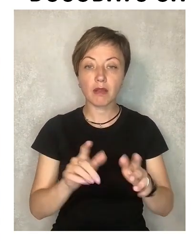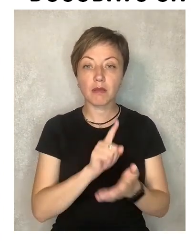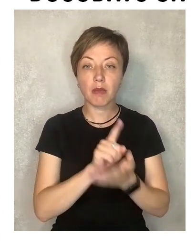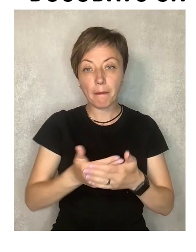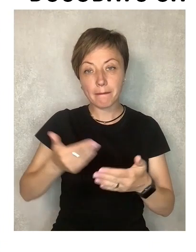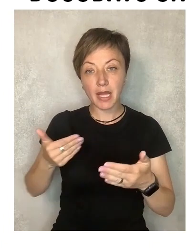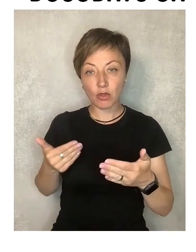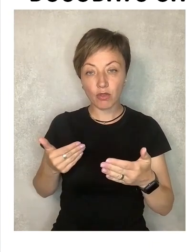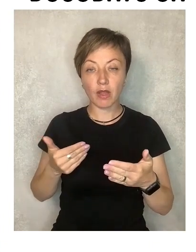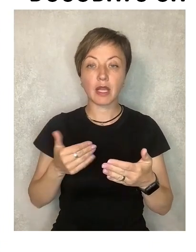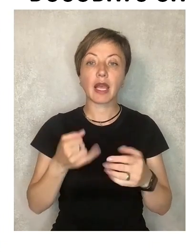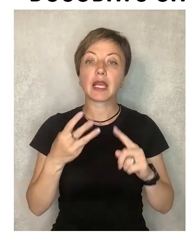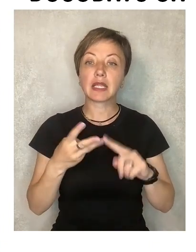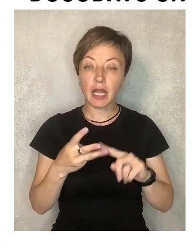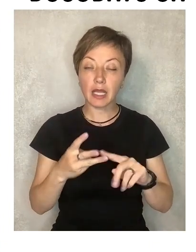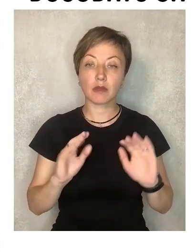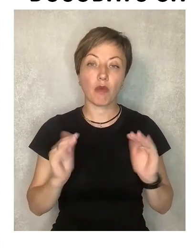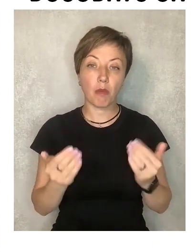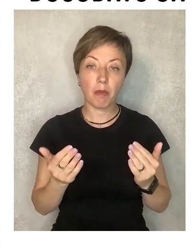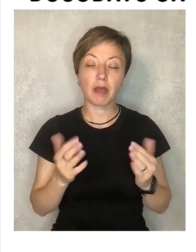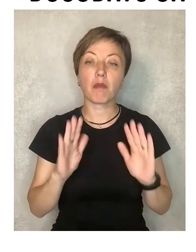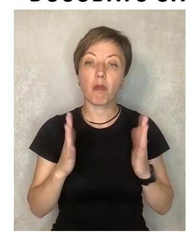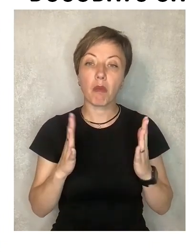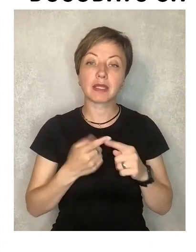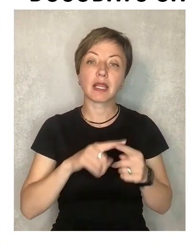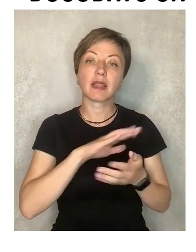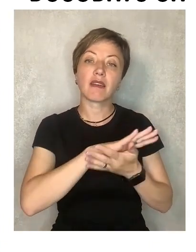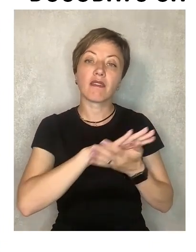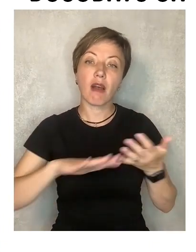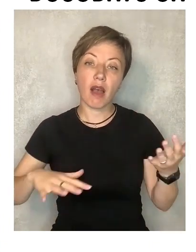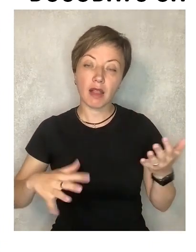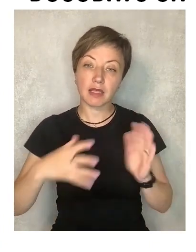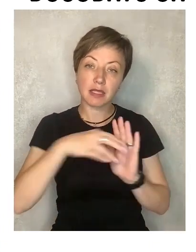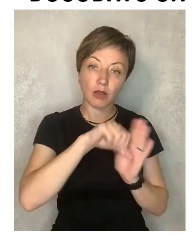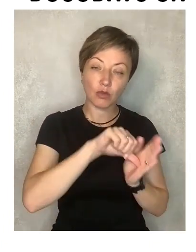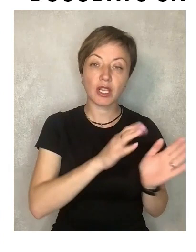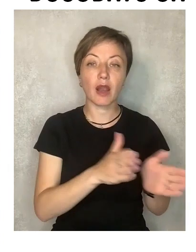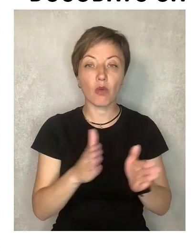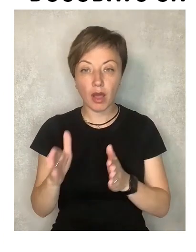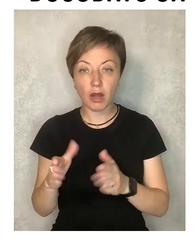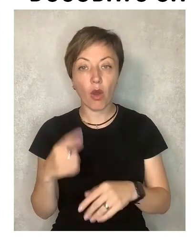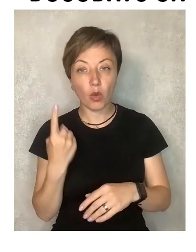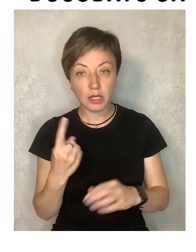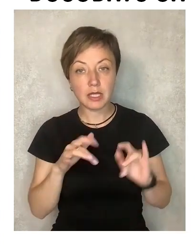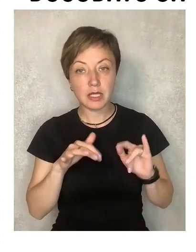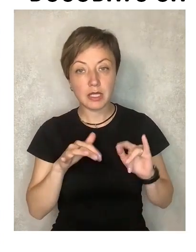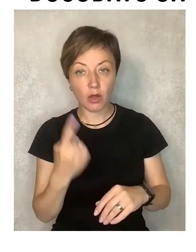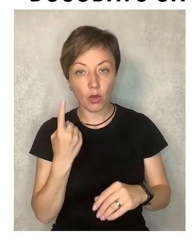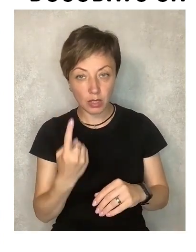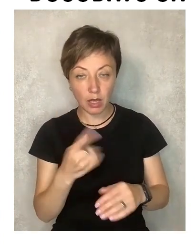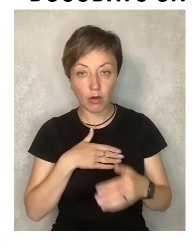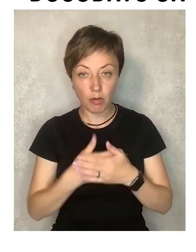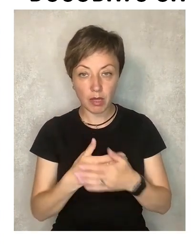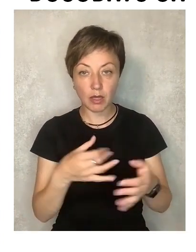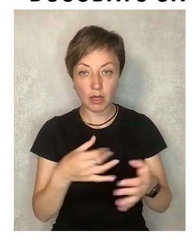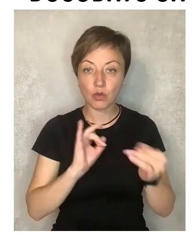І третій момент – це тривале залучення і регулярне. Тобто один захід, одна громадська консультація,